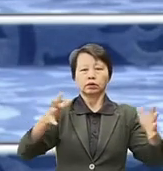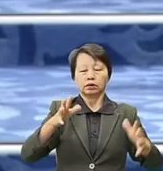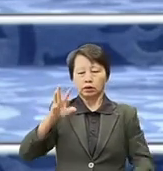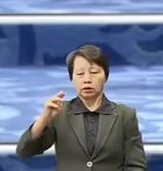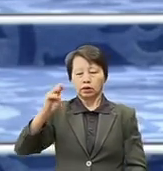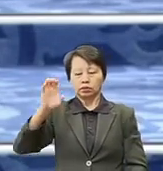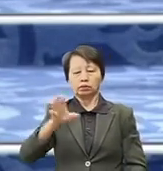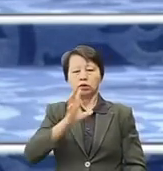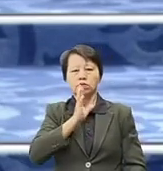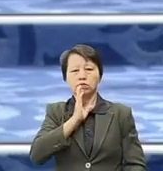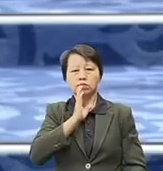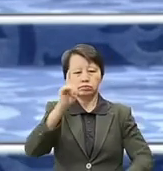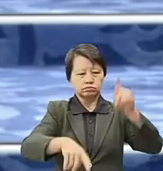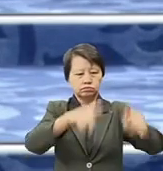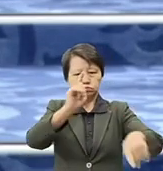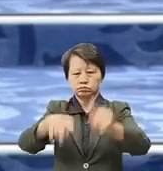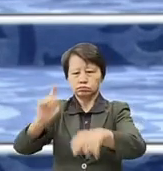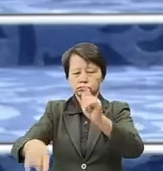mc